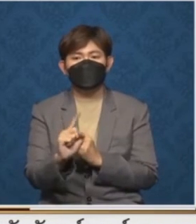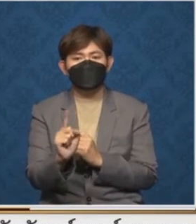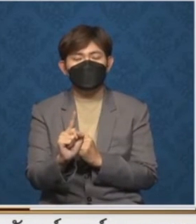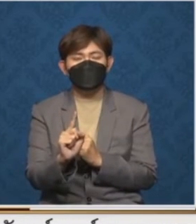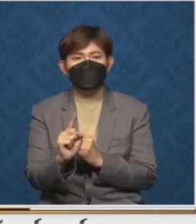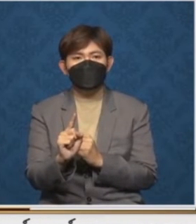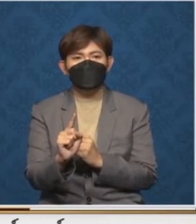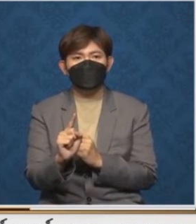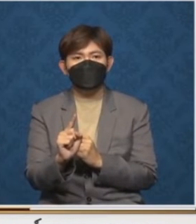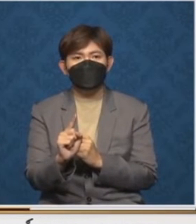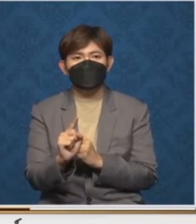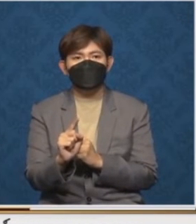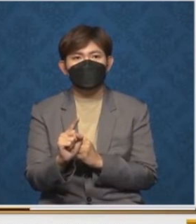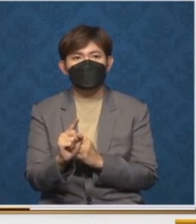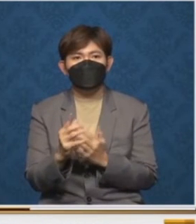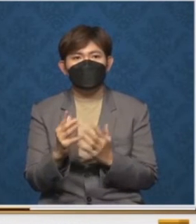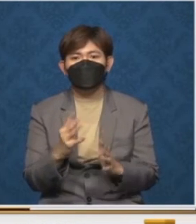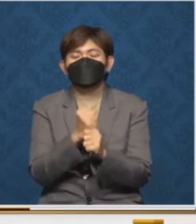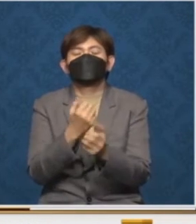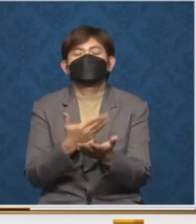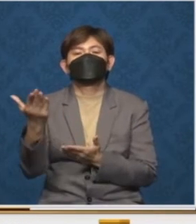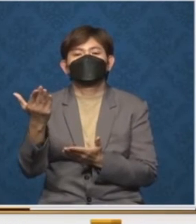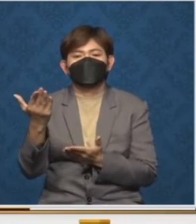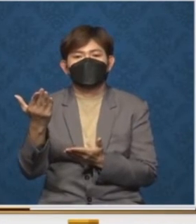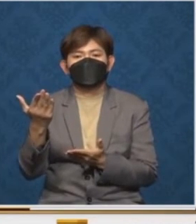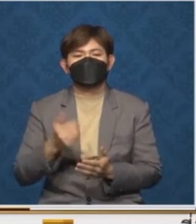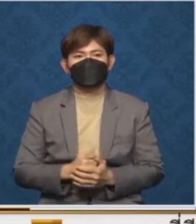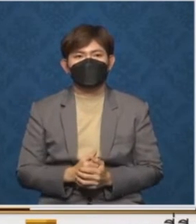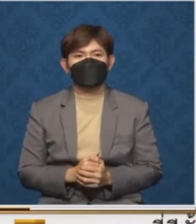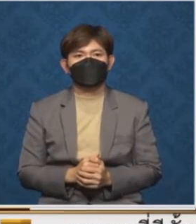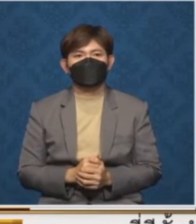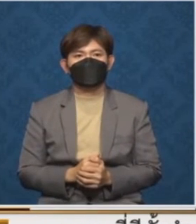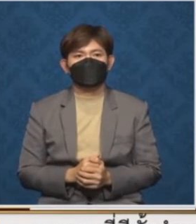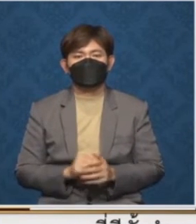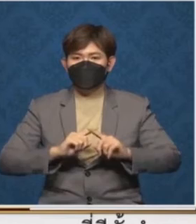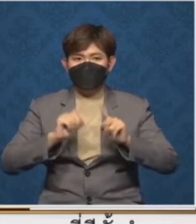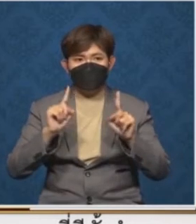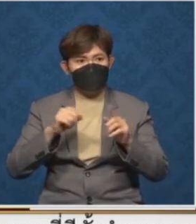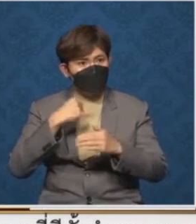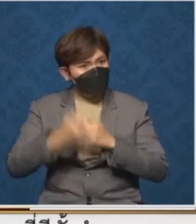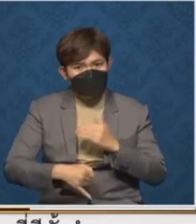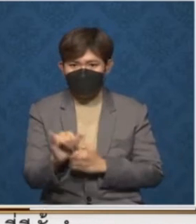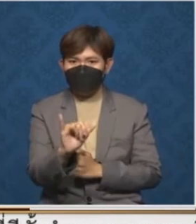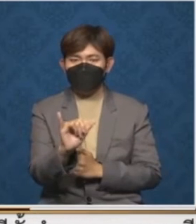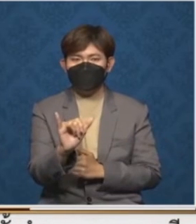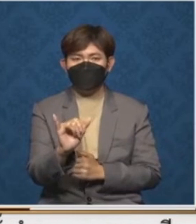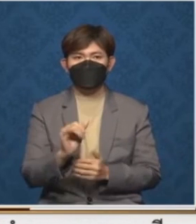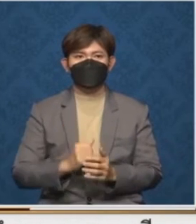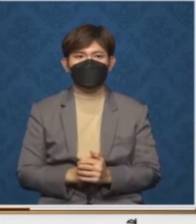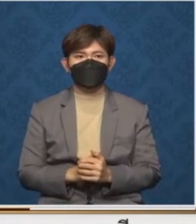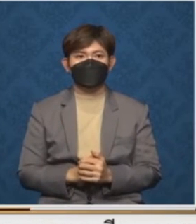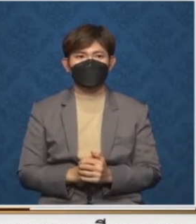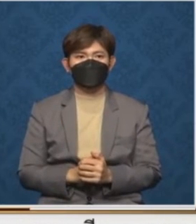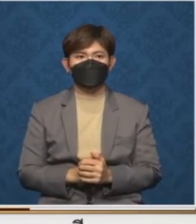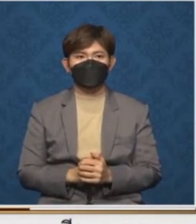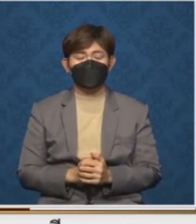บรฐบันไ